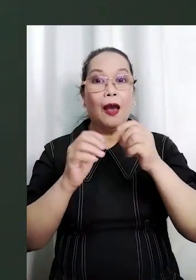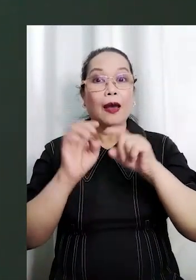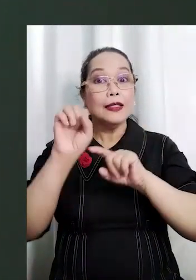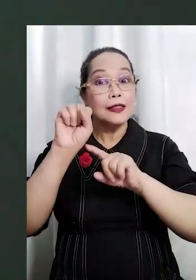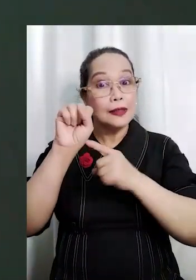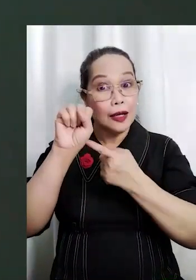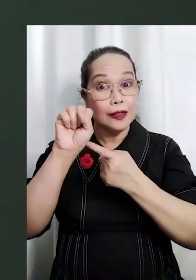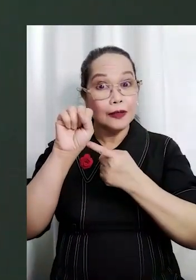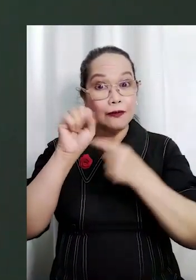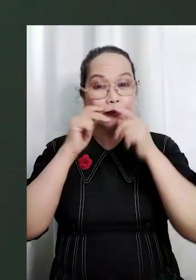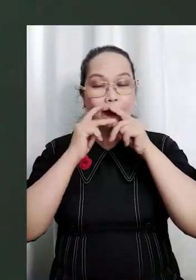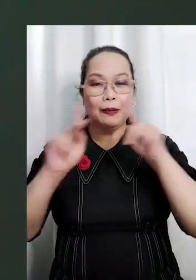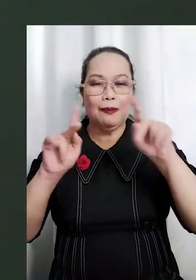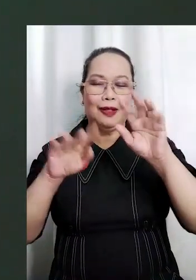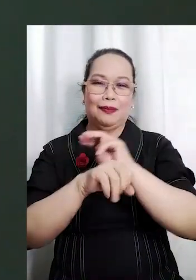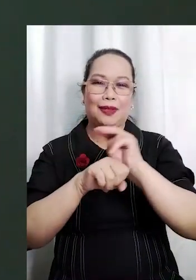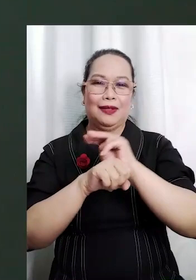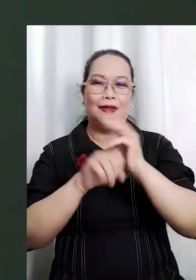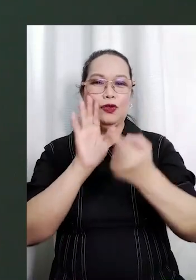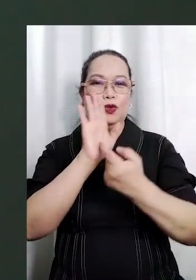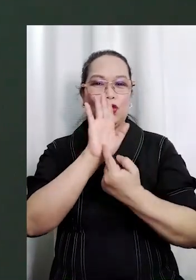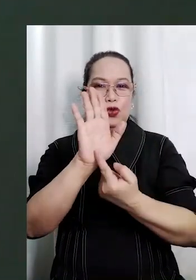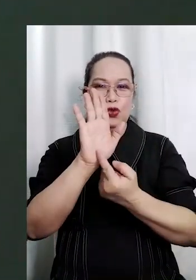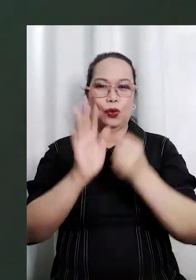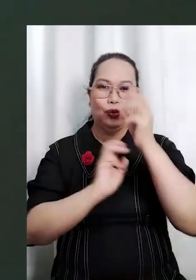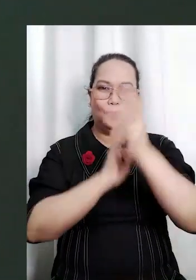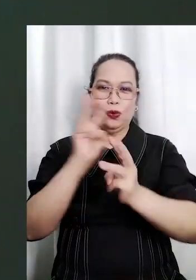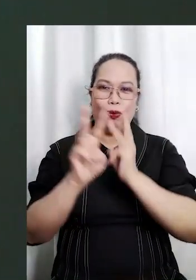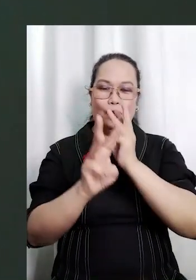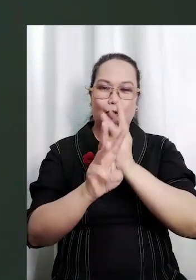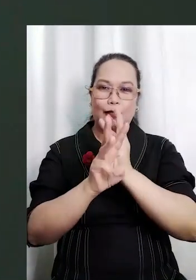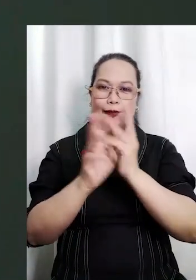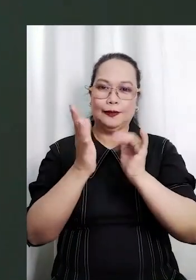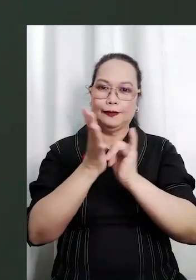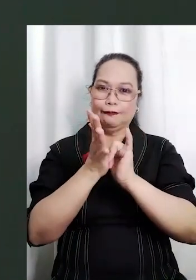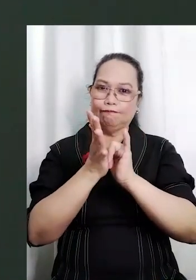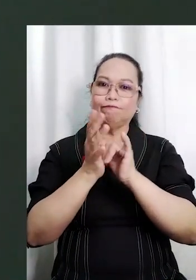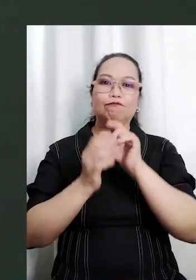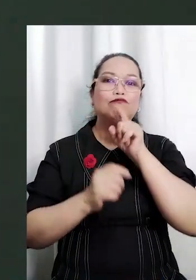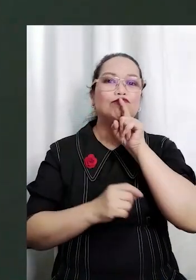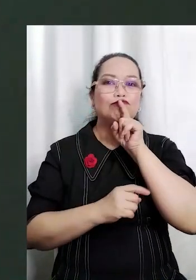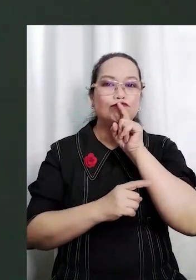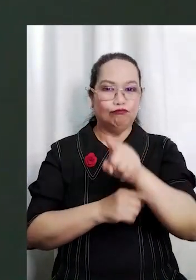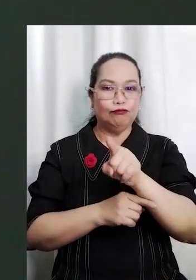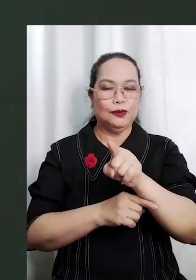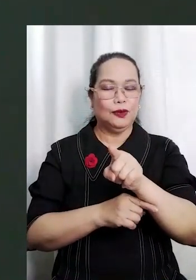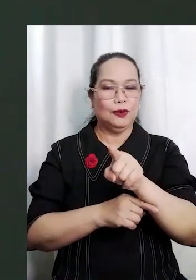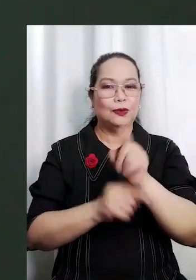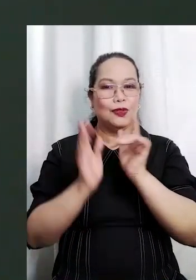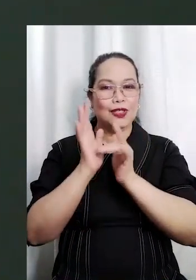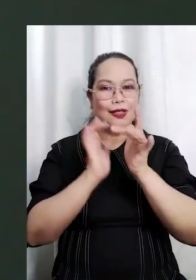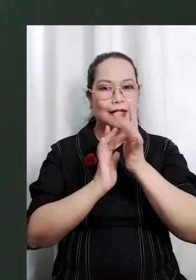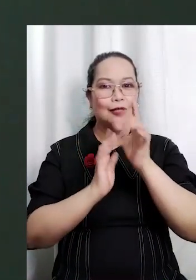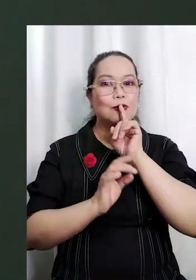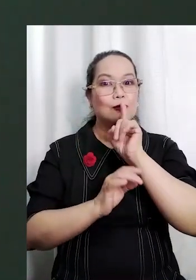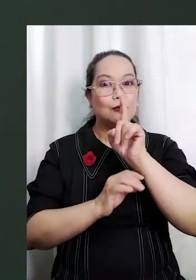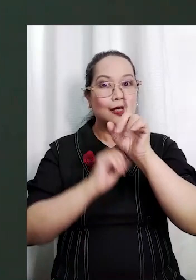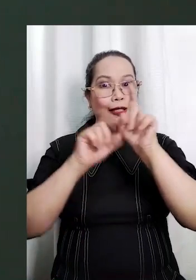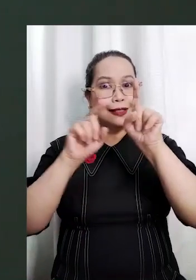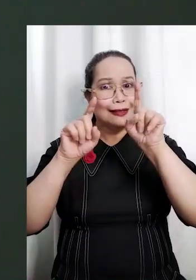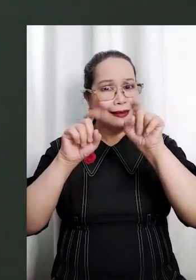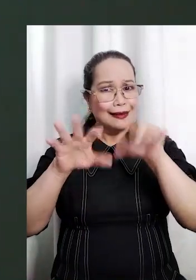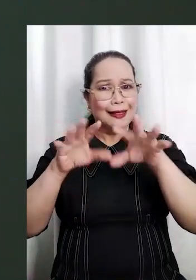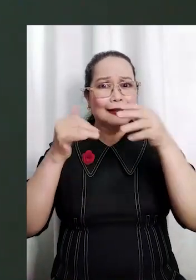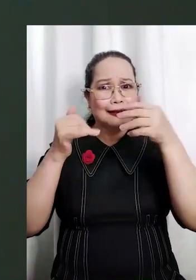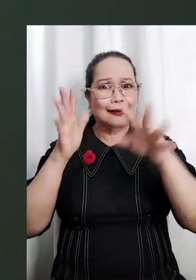ministry. Ipinapakita nito sa mundo na si Jesus nga ay isang subok na Mesiyas.